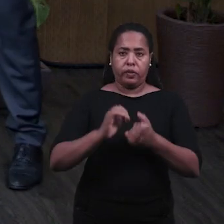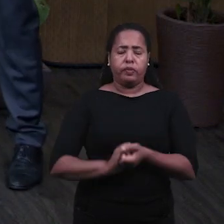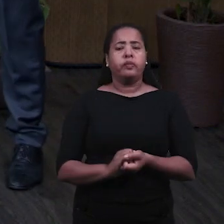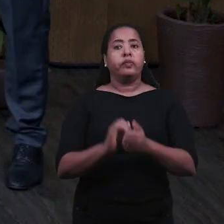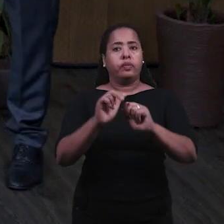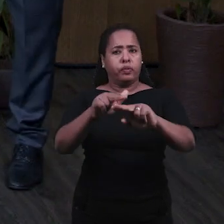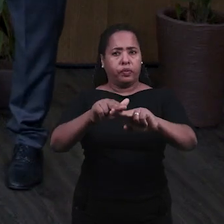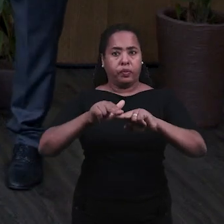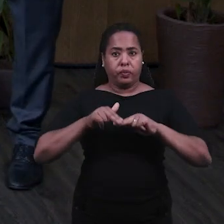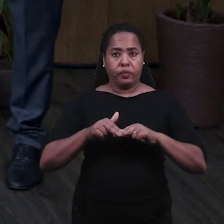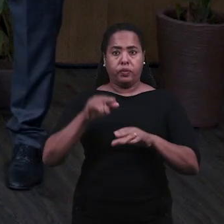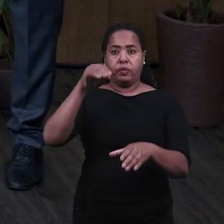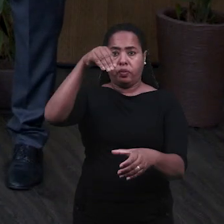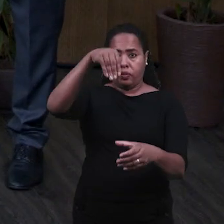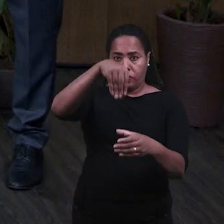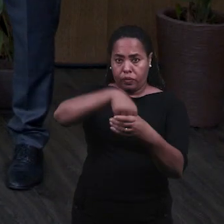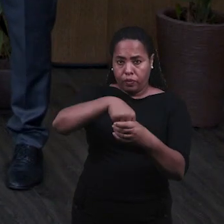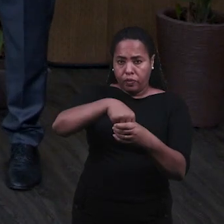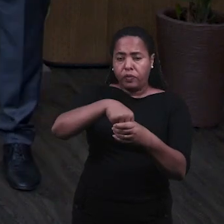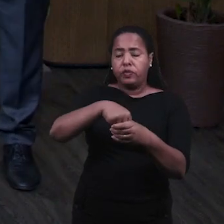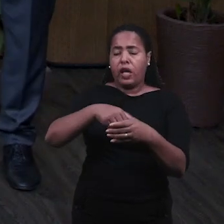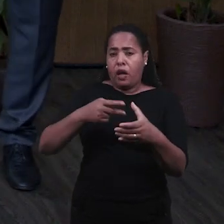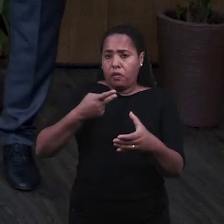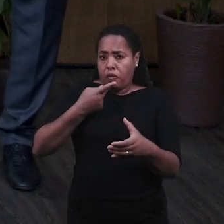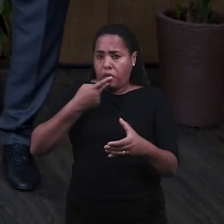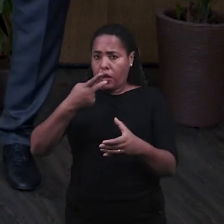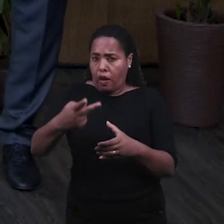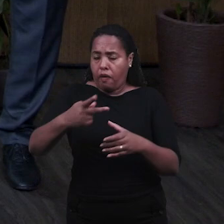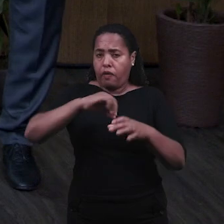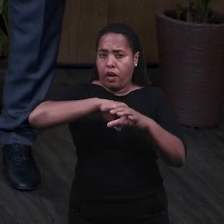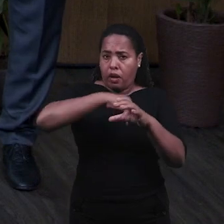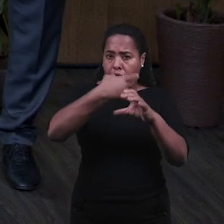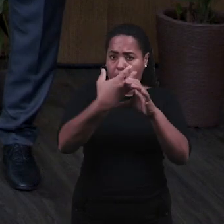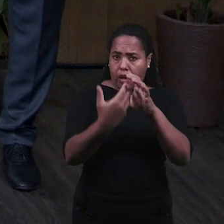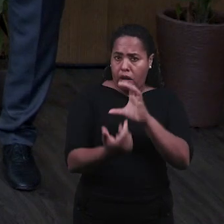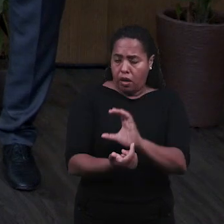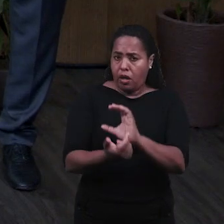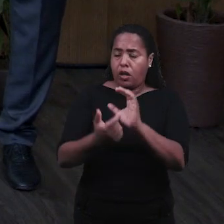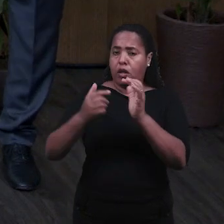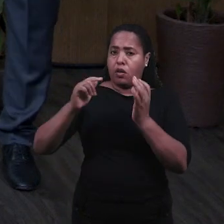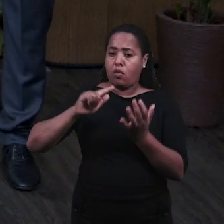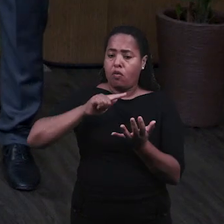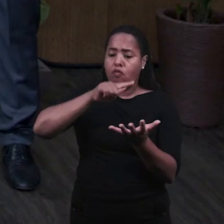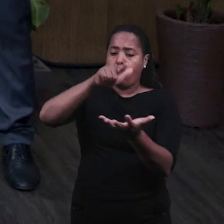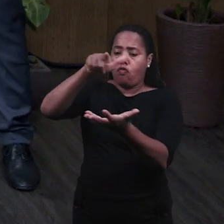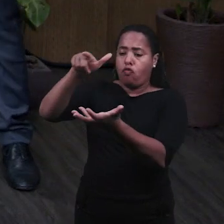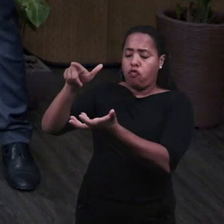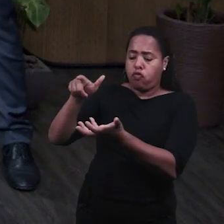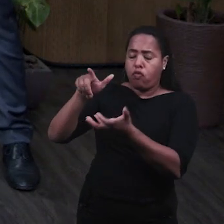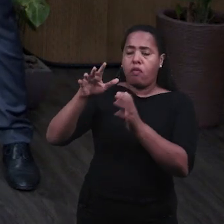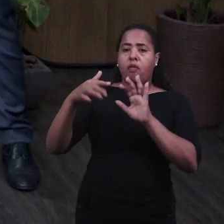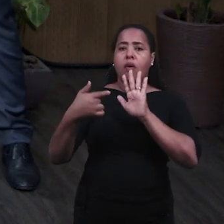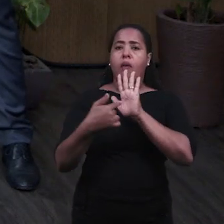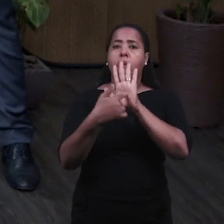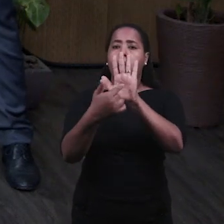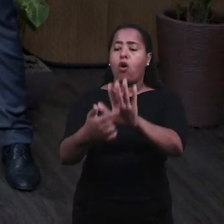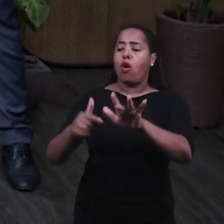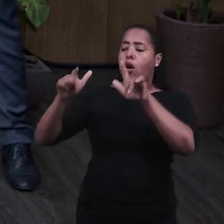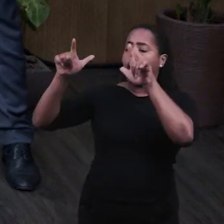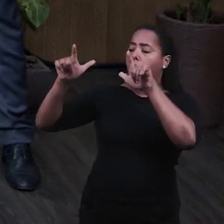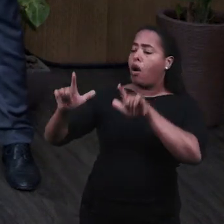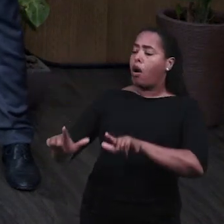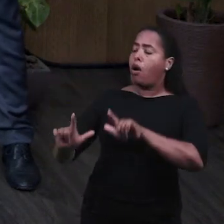cela, à l'intérieur de ce commentaire des aspects géographiques, nous allons